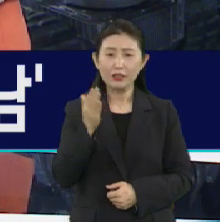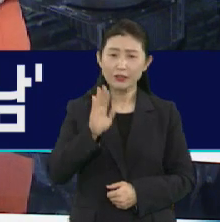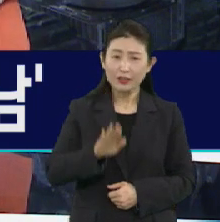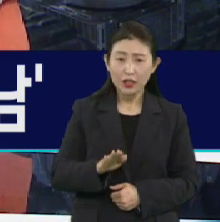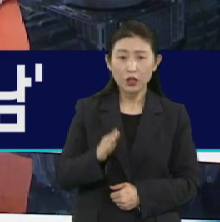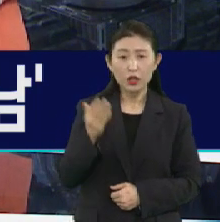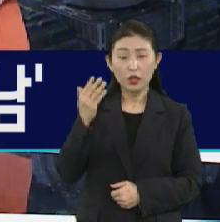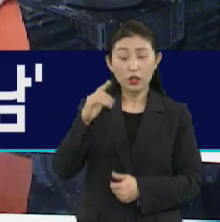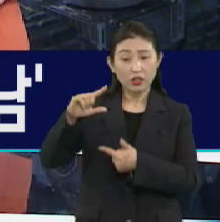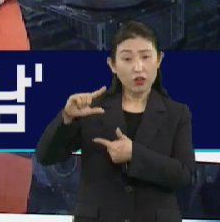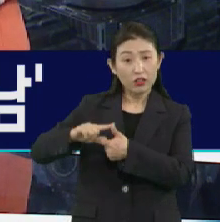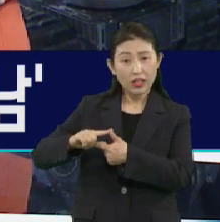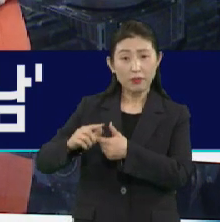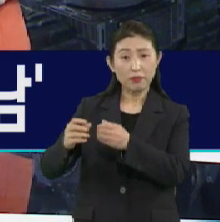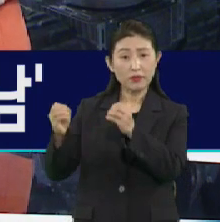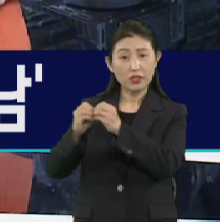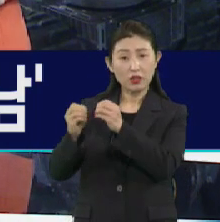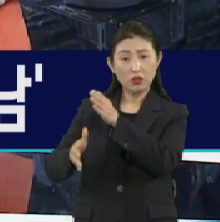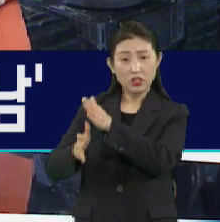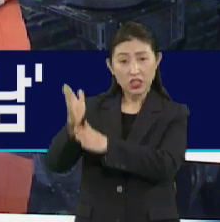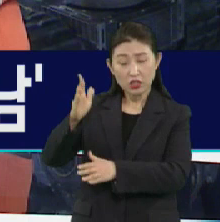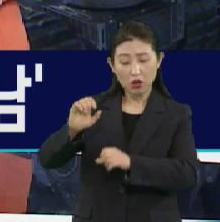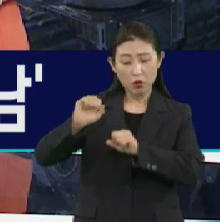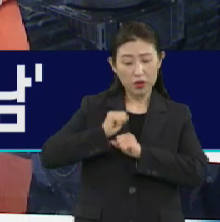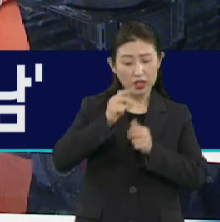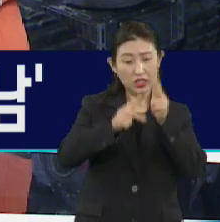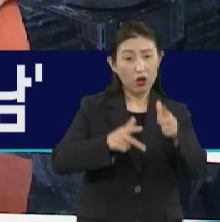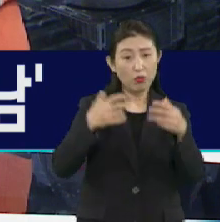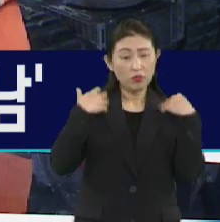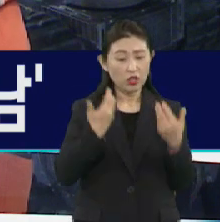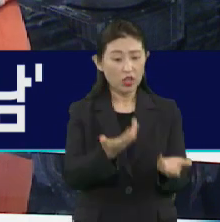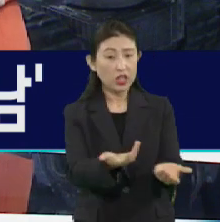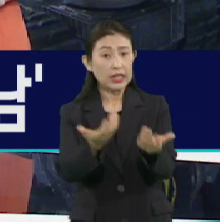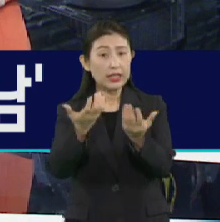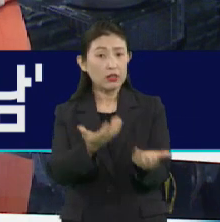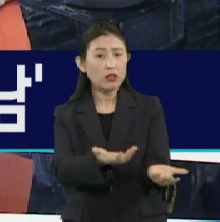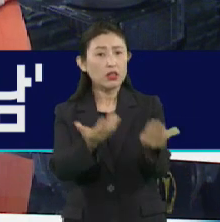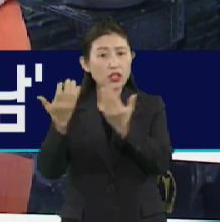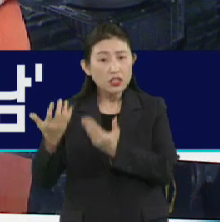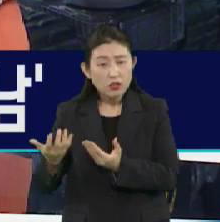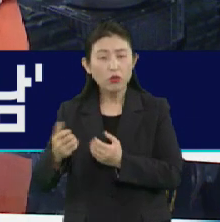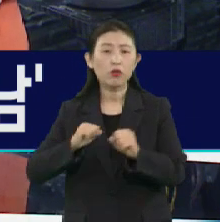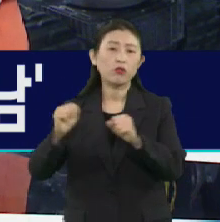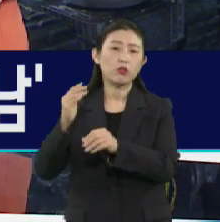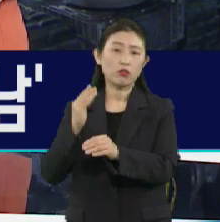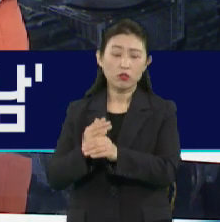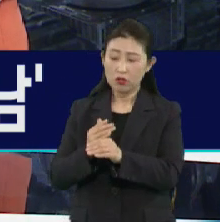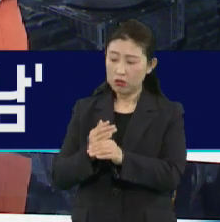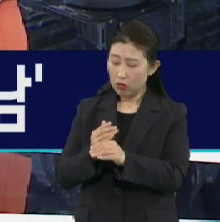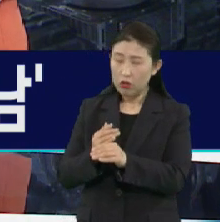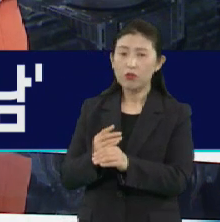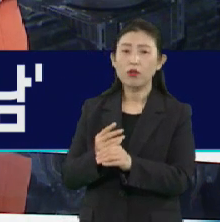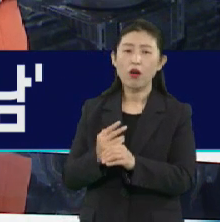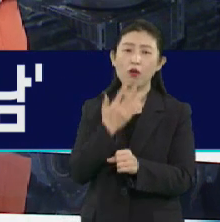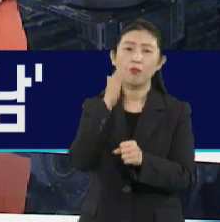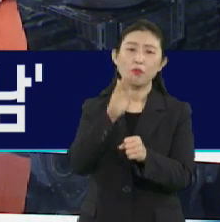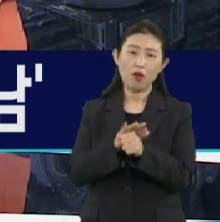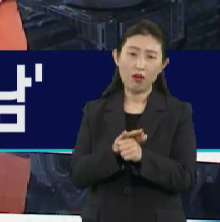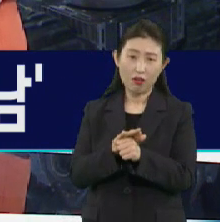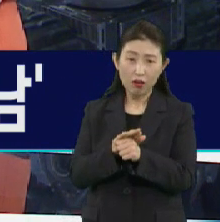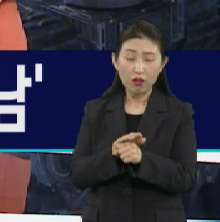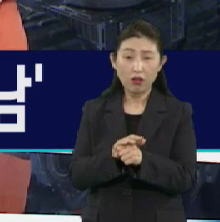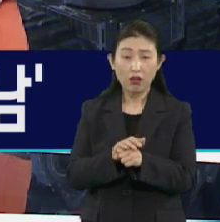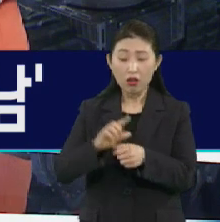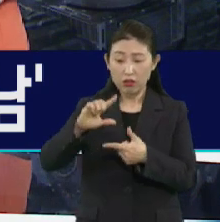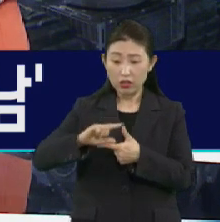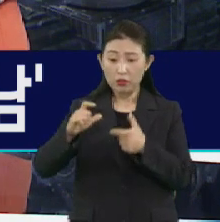경남 창원시에서 이 방위사업청까지 이전을 요구해 대전에서는 황당한 반응인데요. 경남도가 우주청을 약속받은